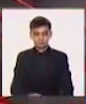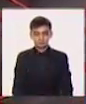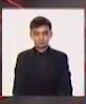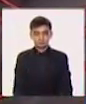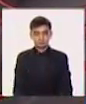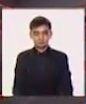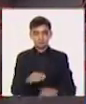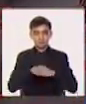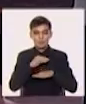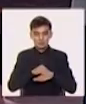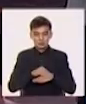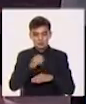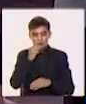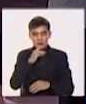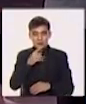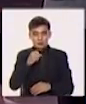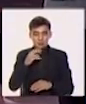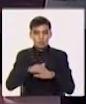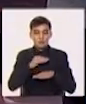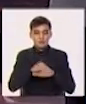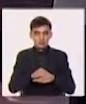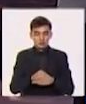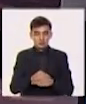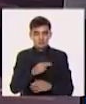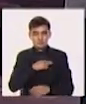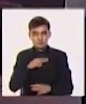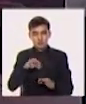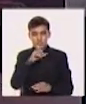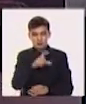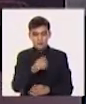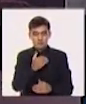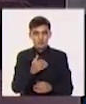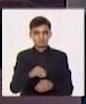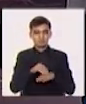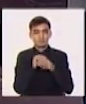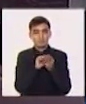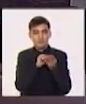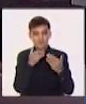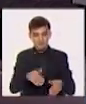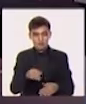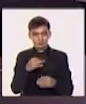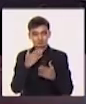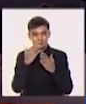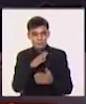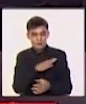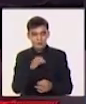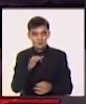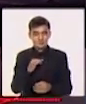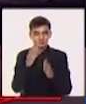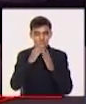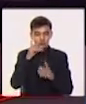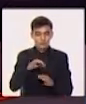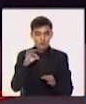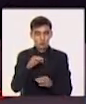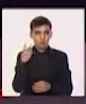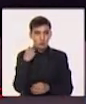жарық. Кеш жарық, рахмет, Ерғанат. Қайырлы кеш. Қайтыс болған адамды ақтық сапарға шығарып, жаназасы оқылып жатқан кезде имам халықтан